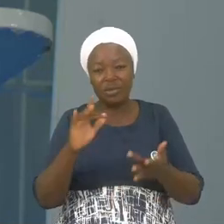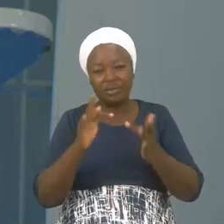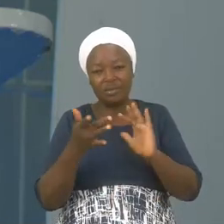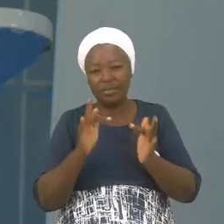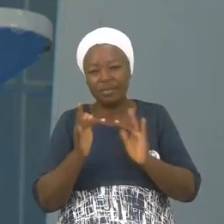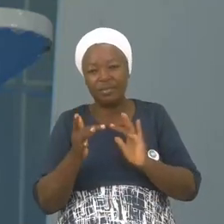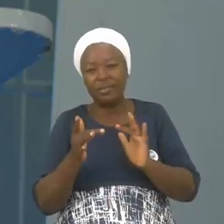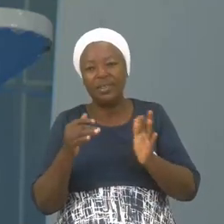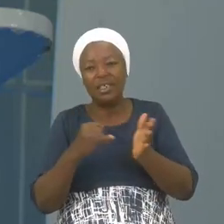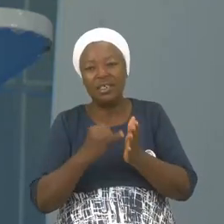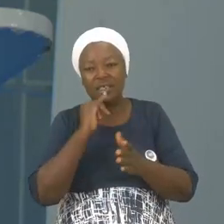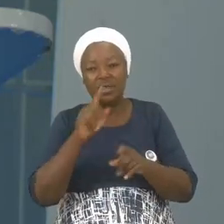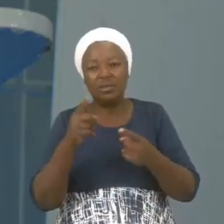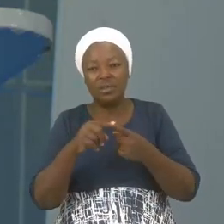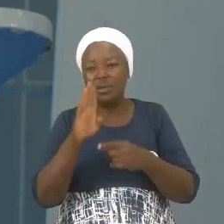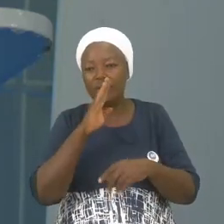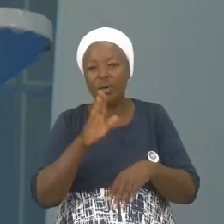pour vous.